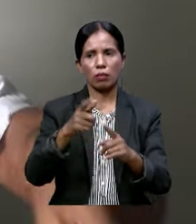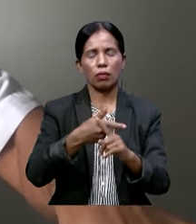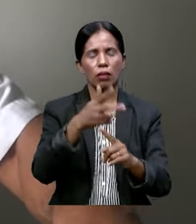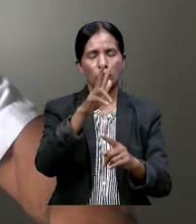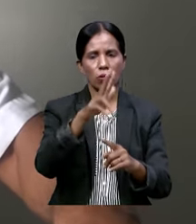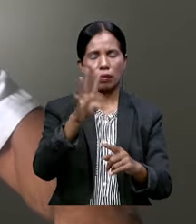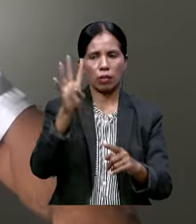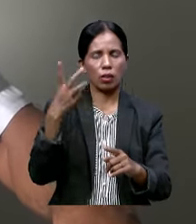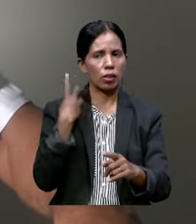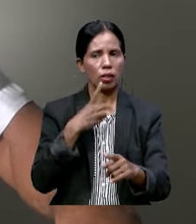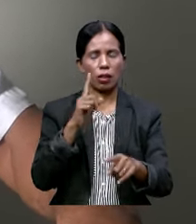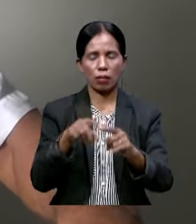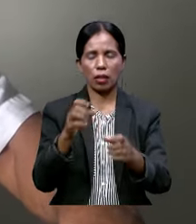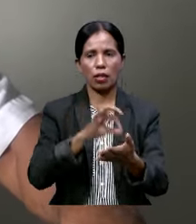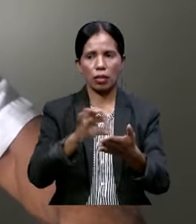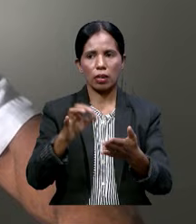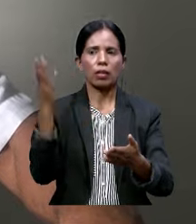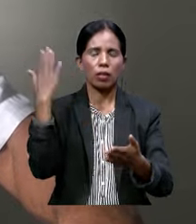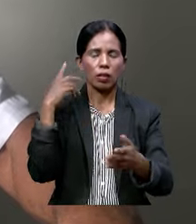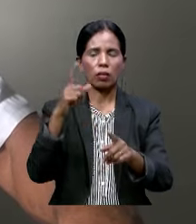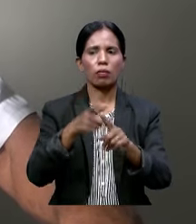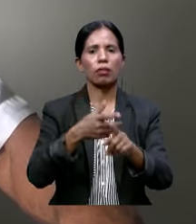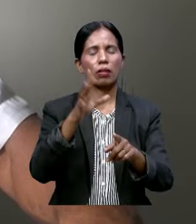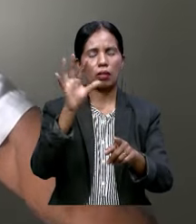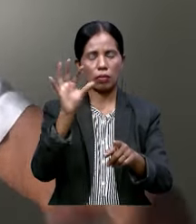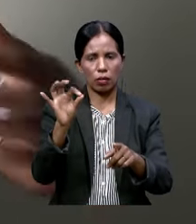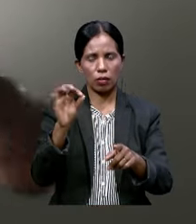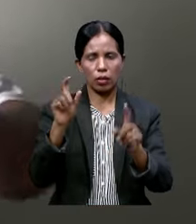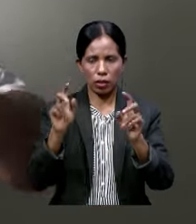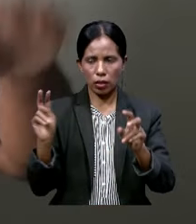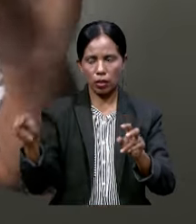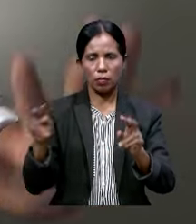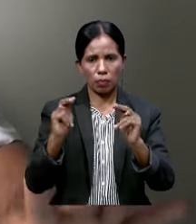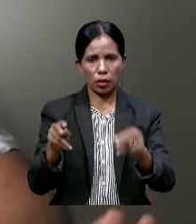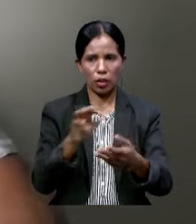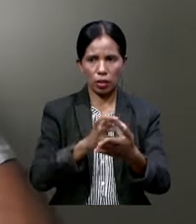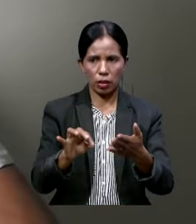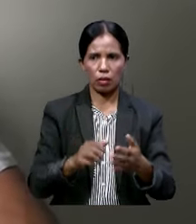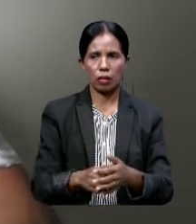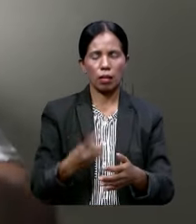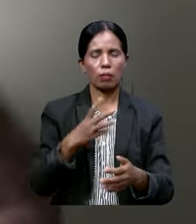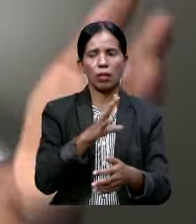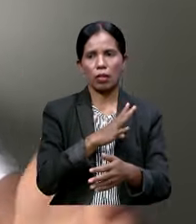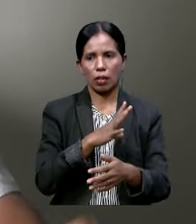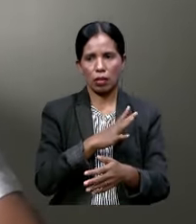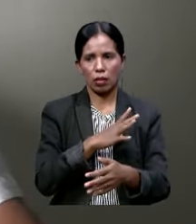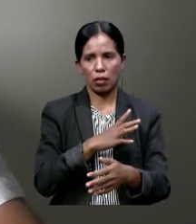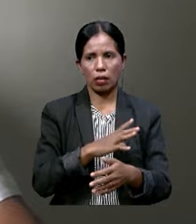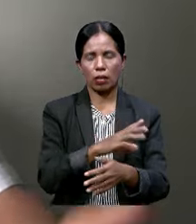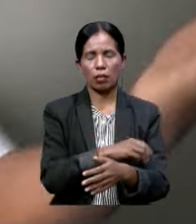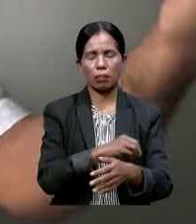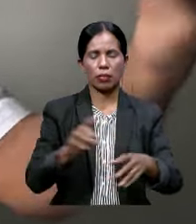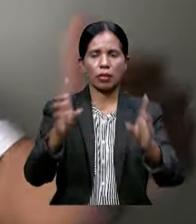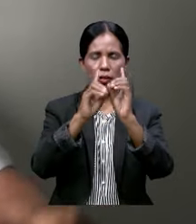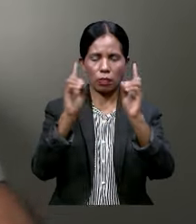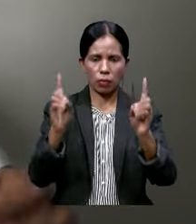hade de la belasina. Tama ire selo fulan walo. Anta ni ma belasina. Anta milo ami atrasa te itua un momento ne diploma tuntarri.